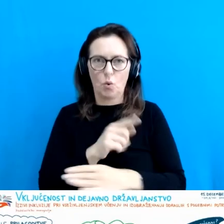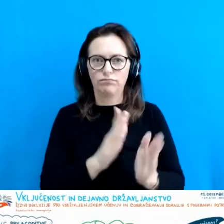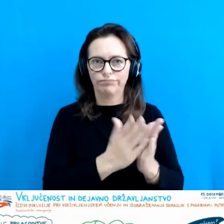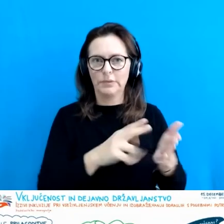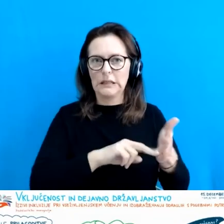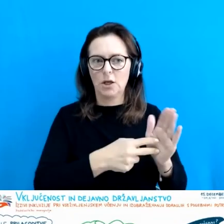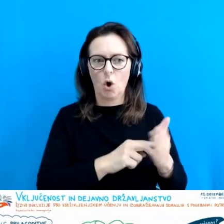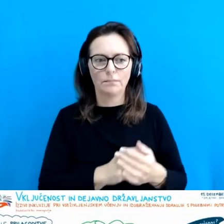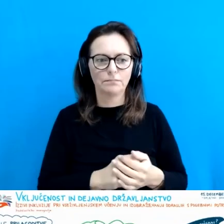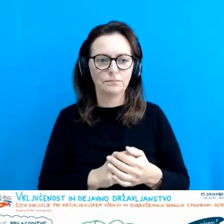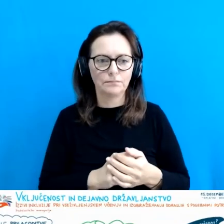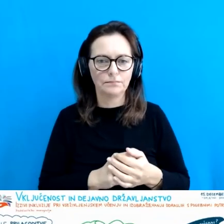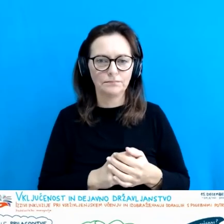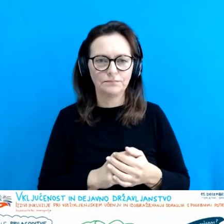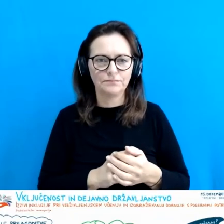Da vidimo še kakšno.